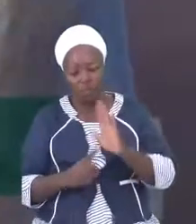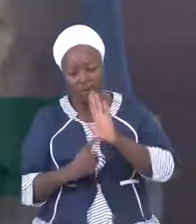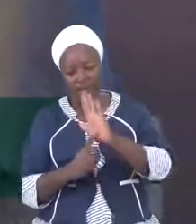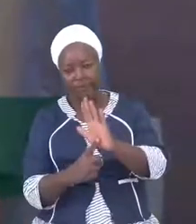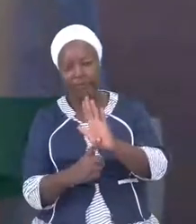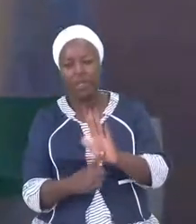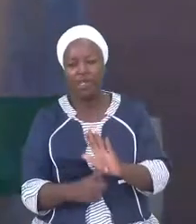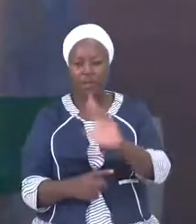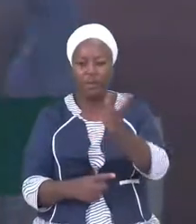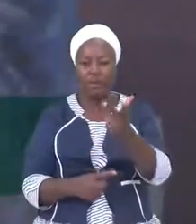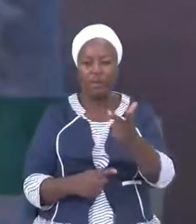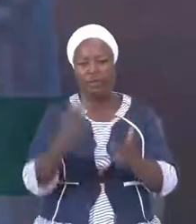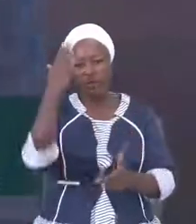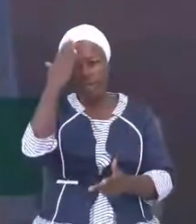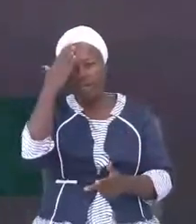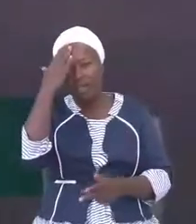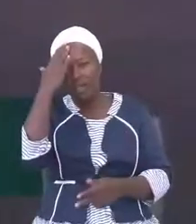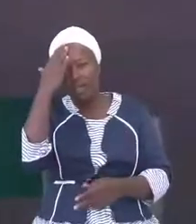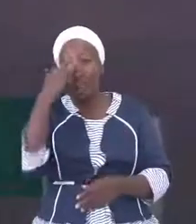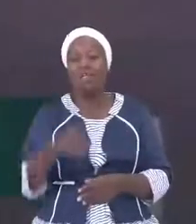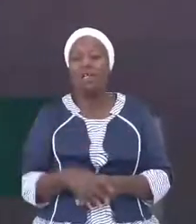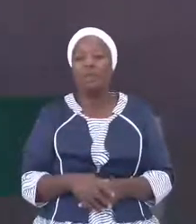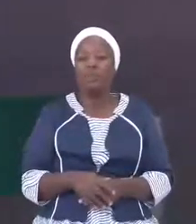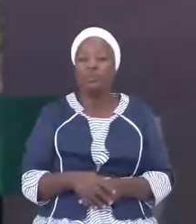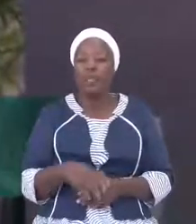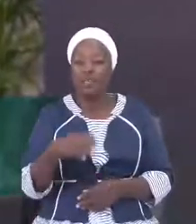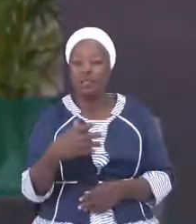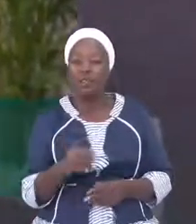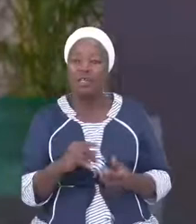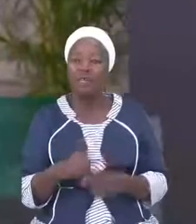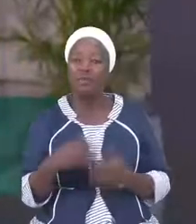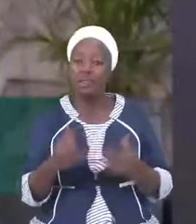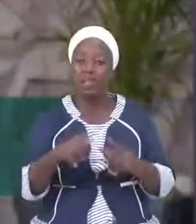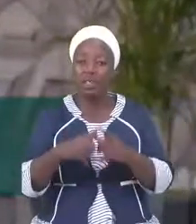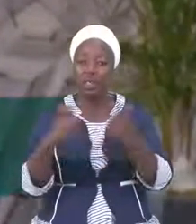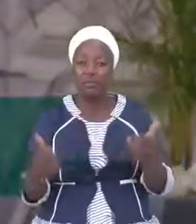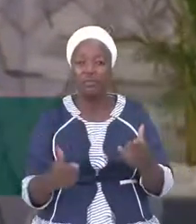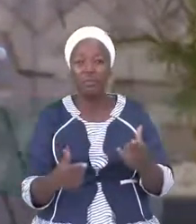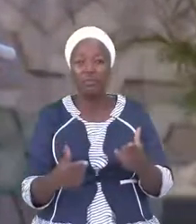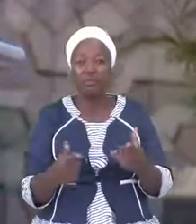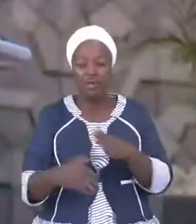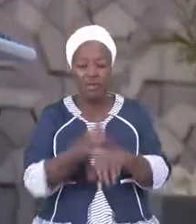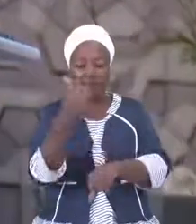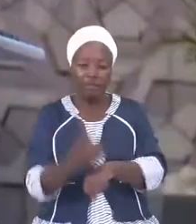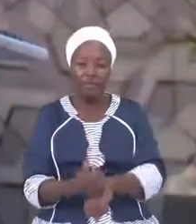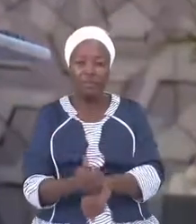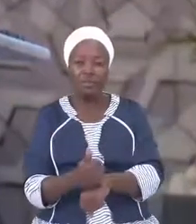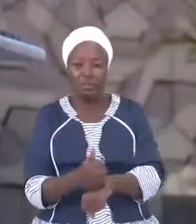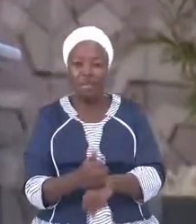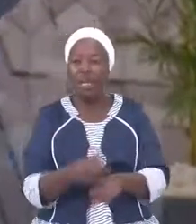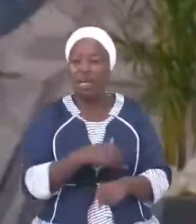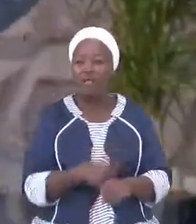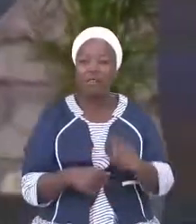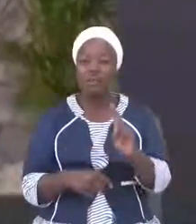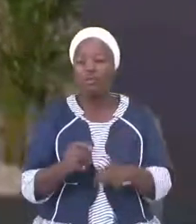Réalisé. 1. Premier point. La grande réclamation. 2. La glorieuse résurrection.